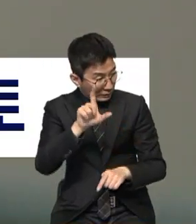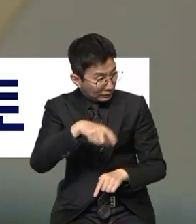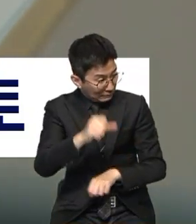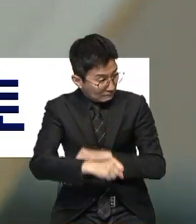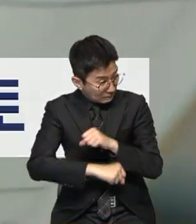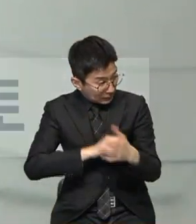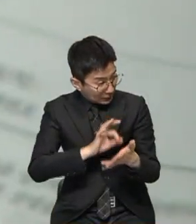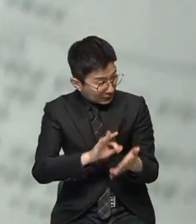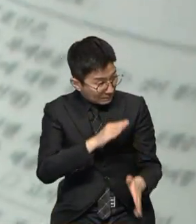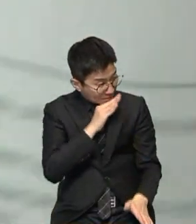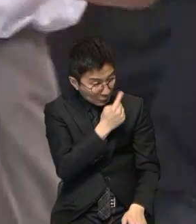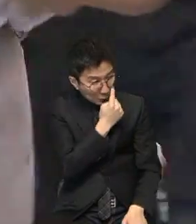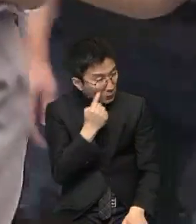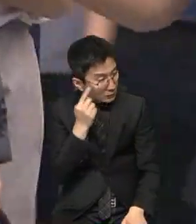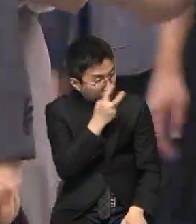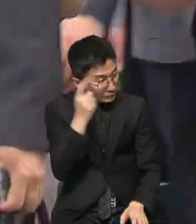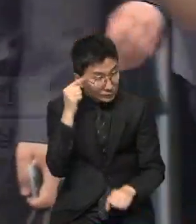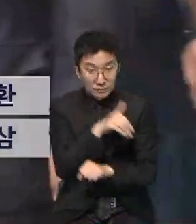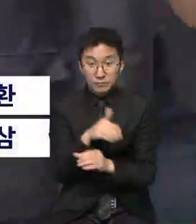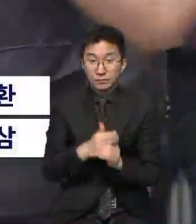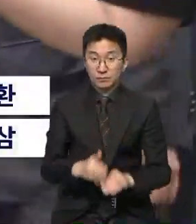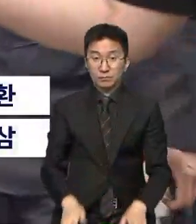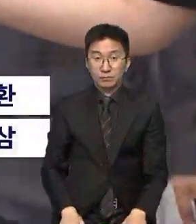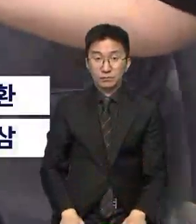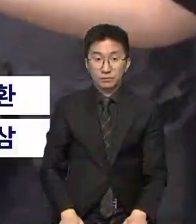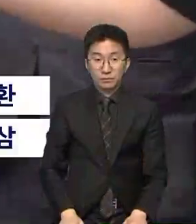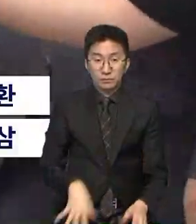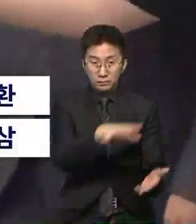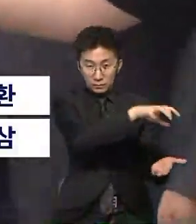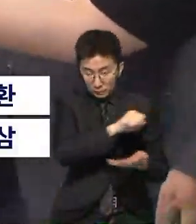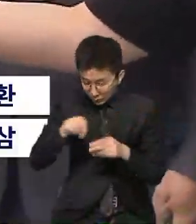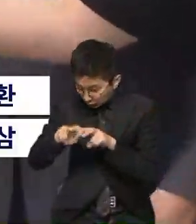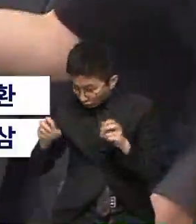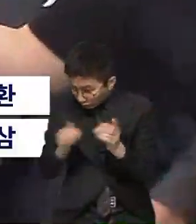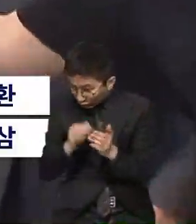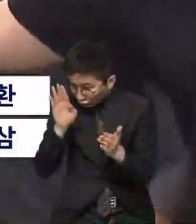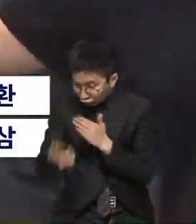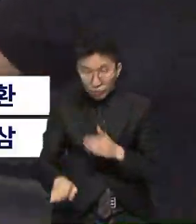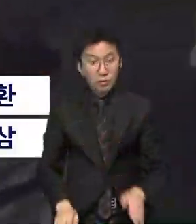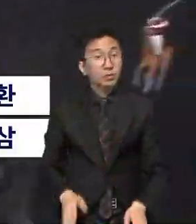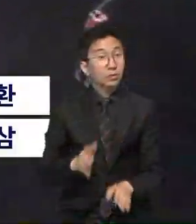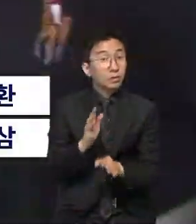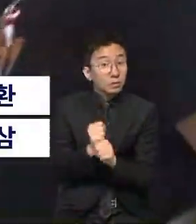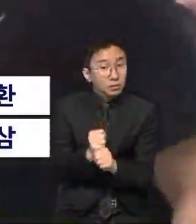확인해 나갈 방침입니다. 검찰은 압수물 분석이 끝나는 대로 이르면